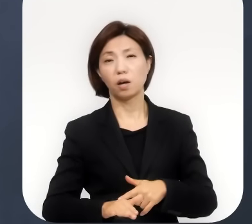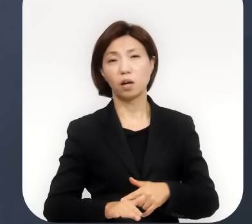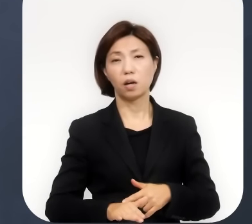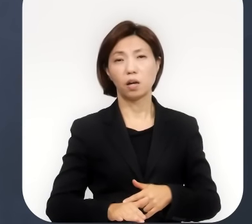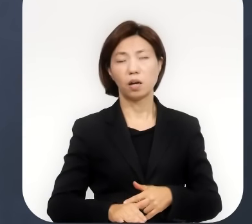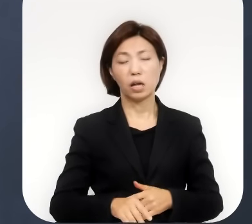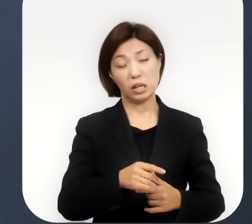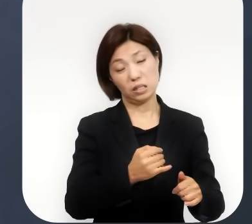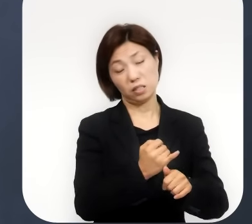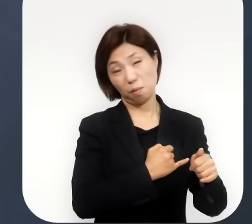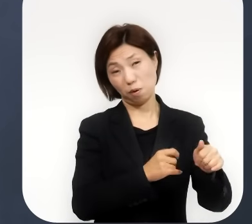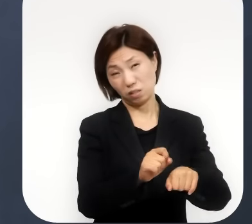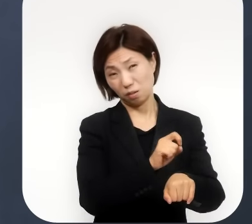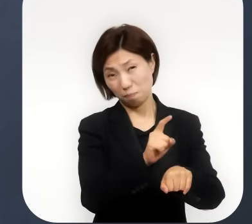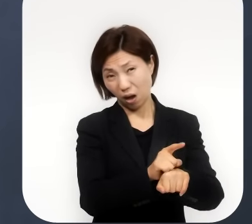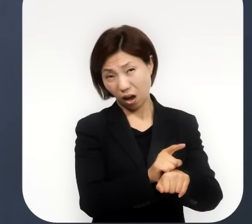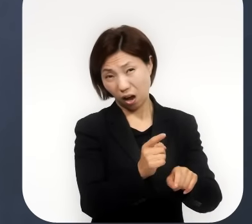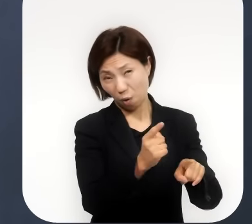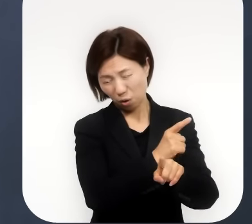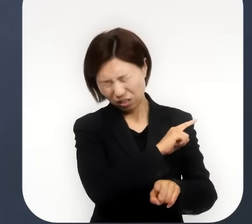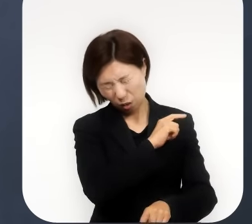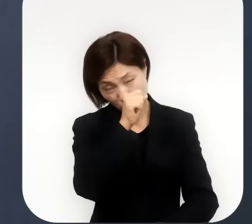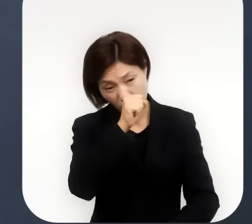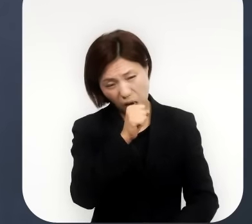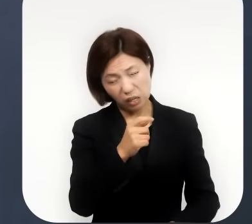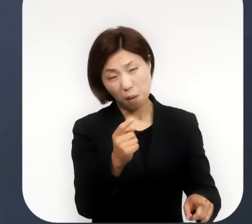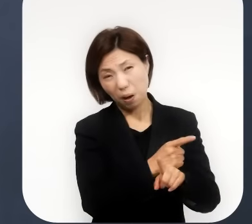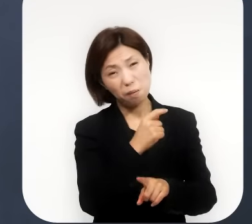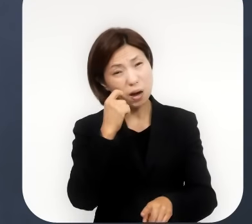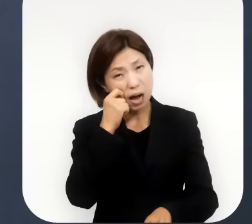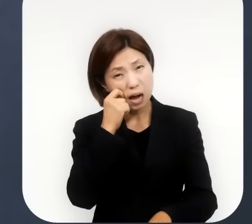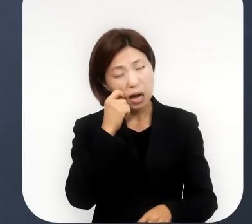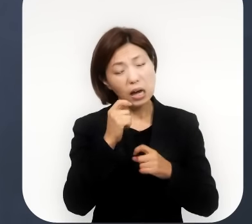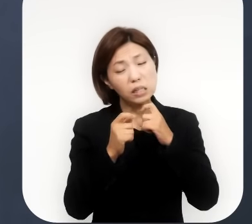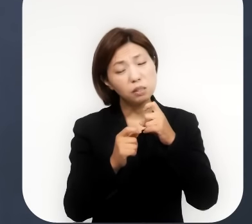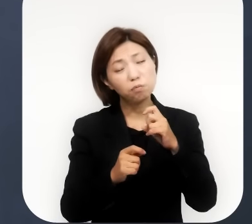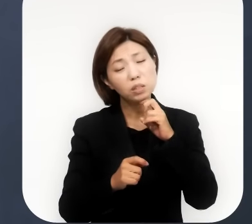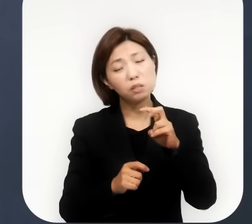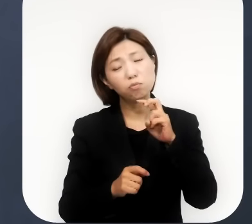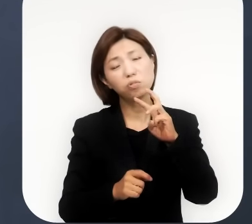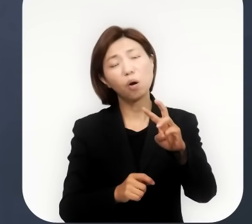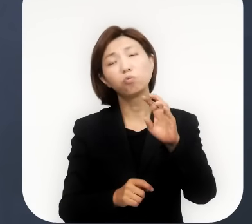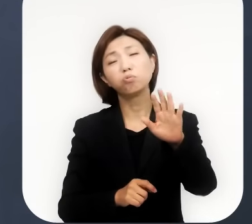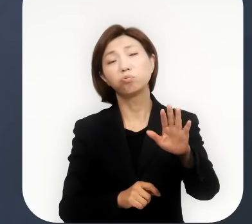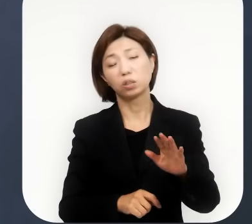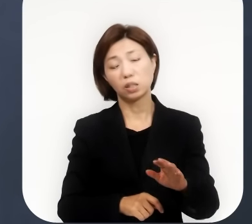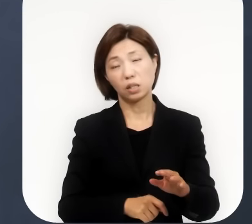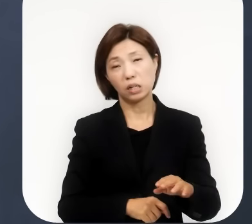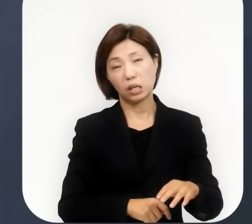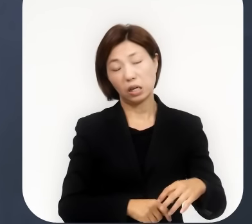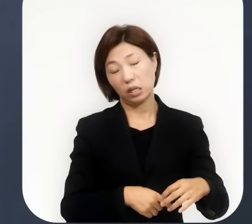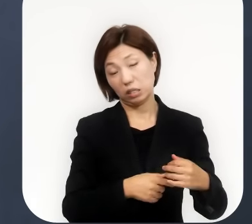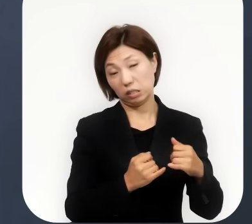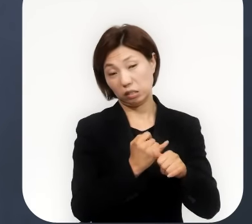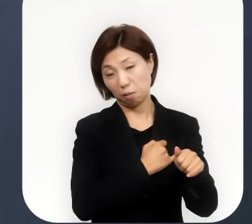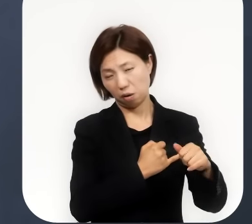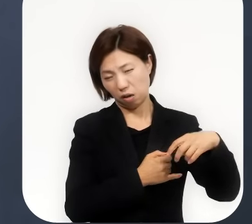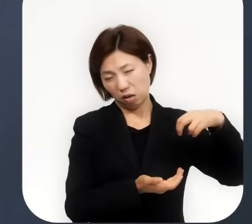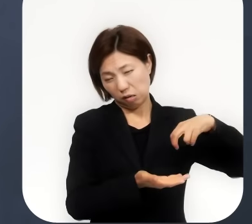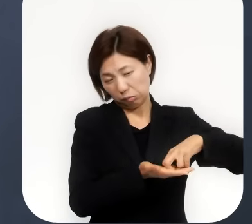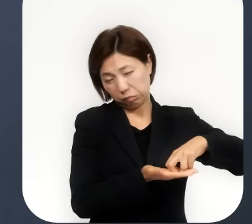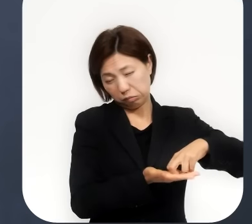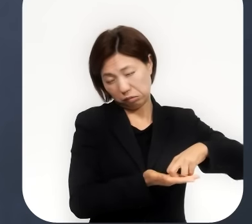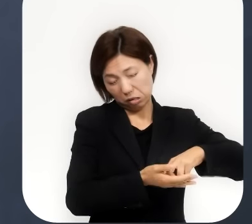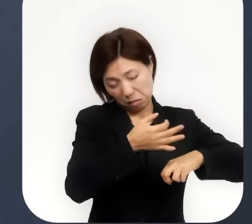해도 고치면 제일 좋지만 못 거치더라도 그러고 나서 10분이나 10 20분이나 한 시간 후에 무릎을 꿇고 요번에